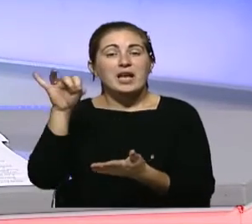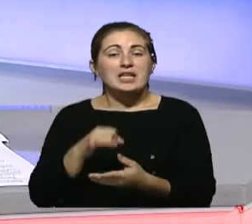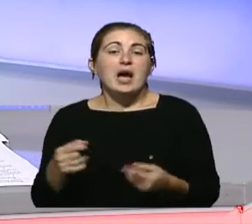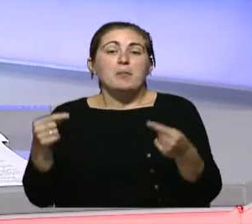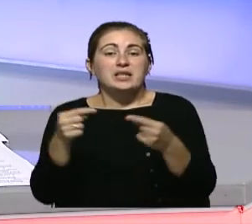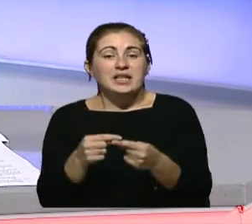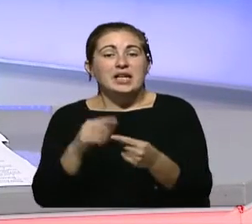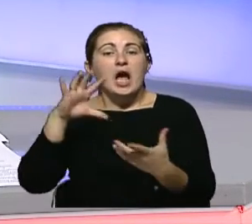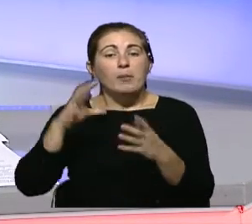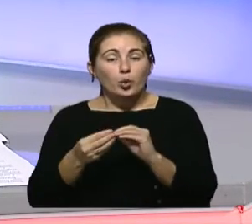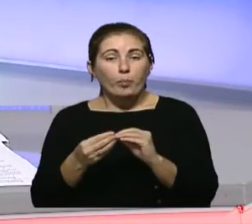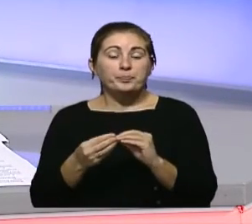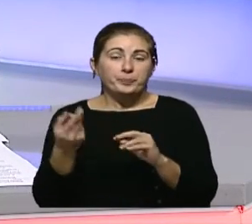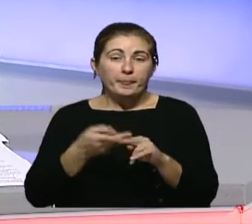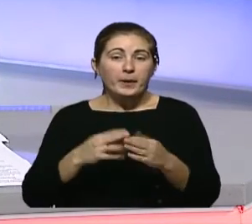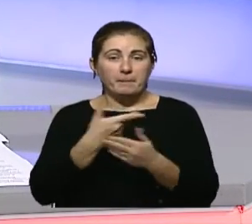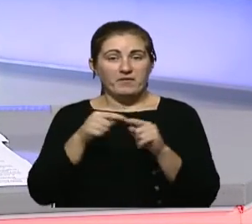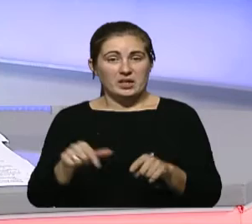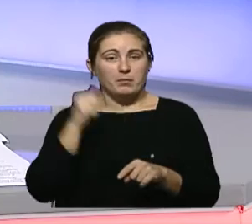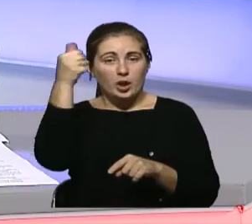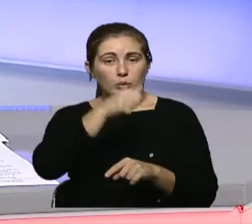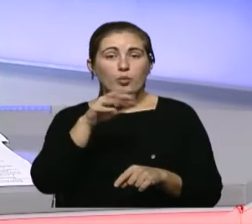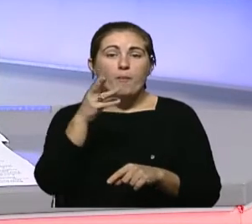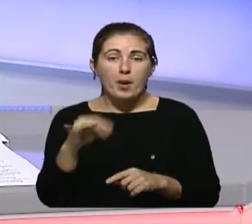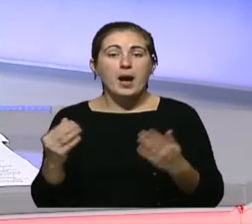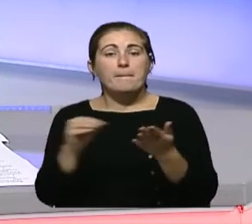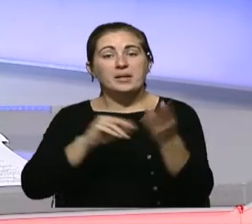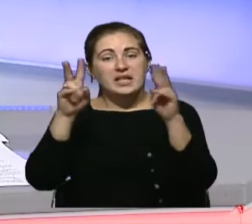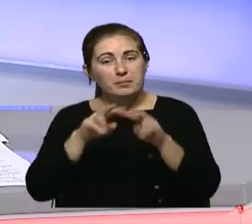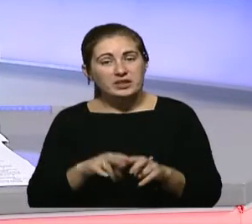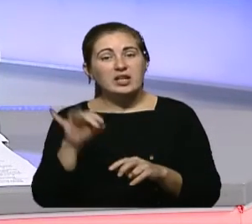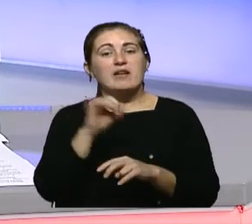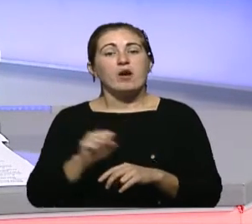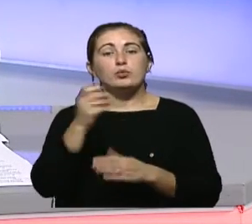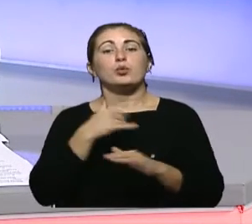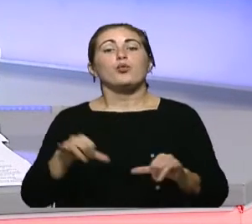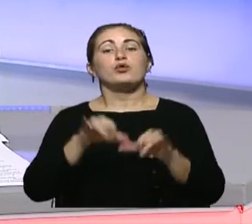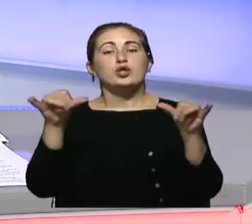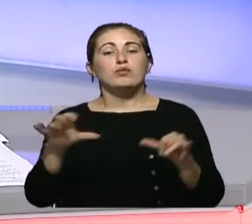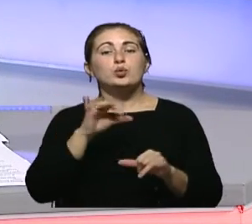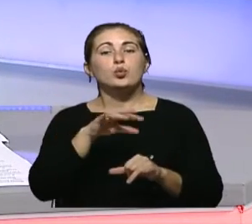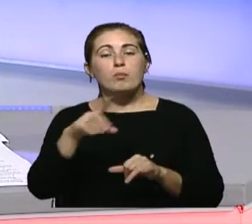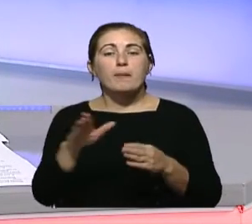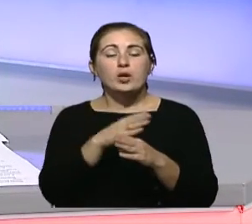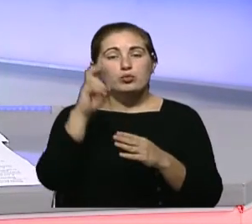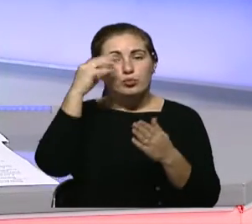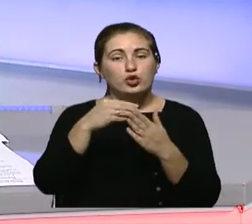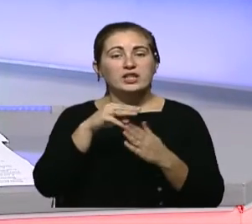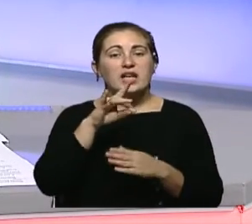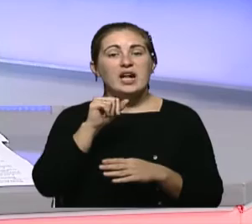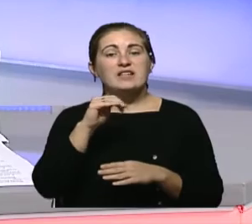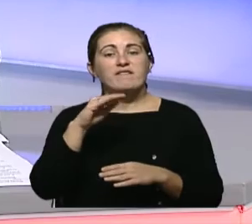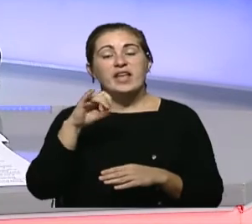определили объем. Поэтому мы в этом году и в мае пересматривали, и в августе мы увеличивали суммы вот межбюджетных вот этих